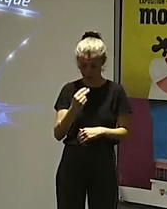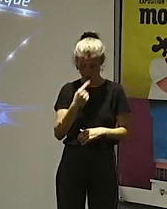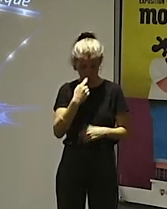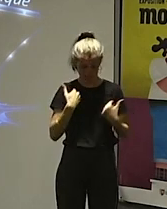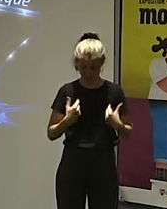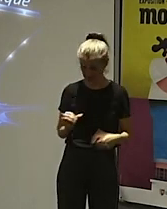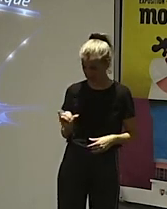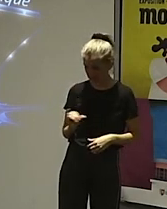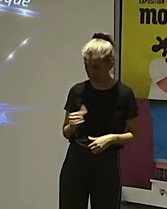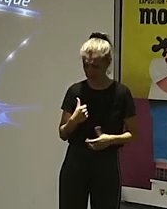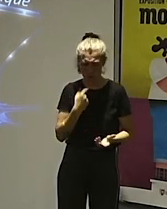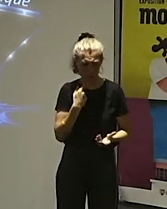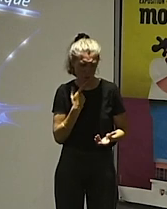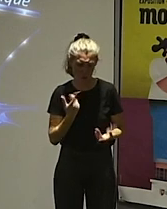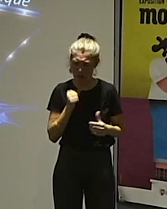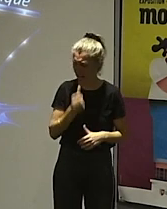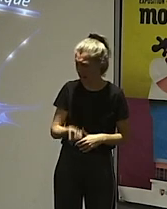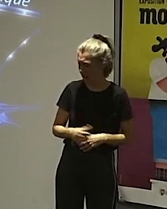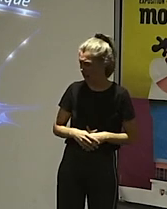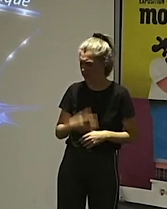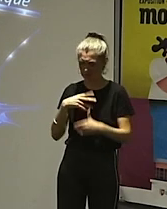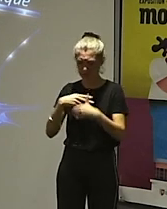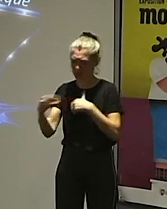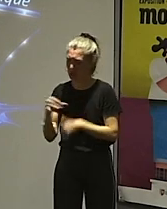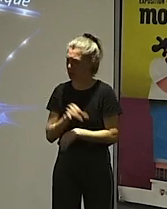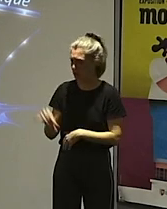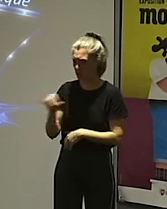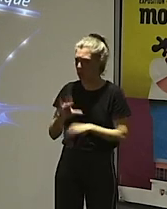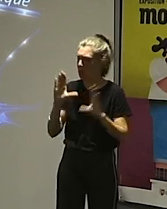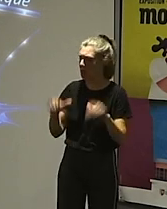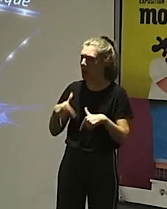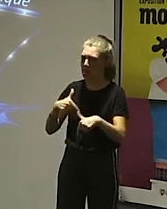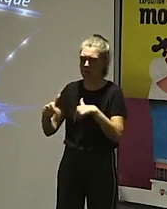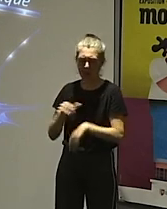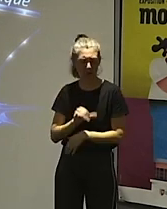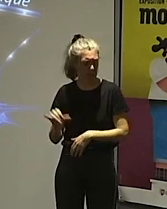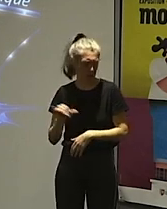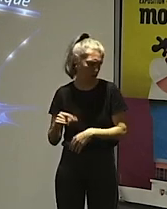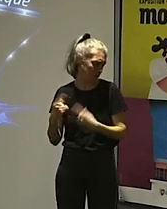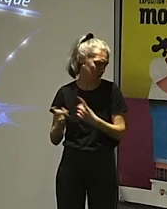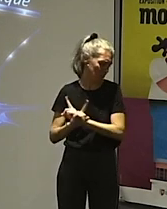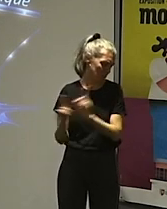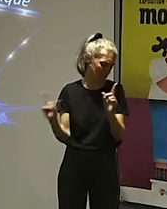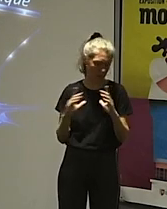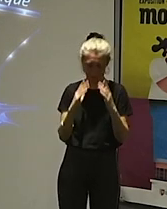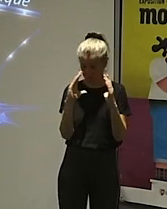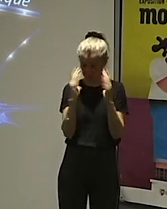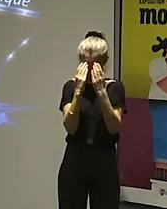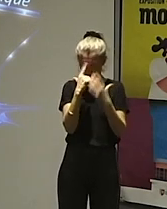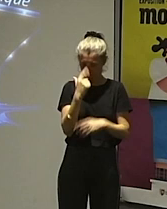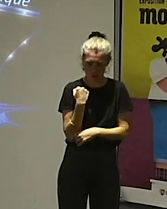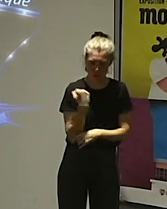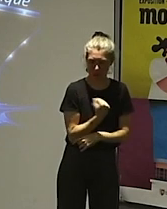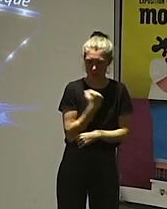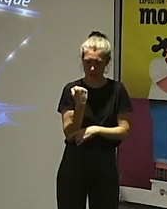plus. Je n'avais plus envie de rien. Je ne sortais plus même pour aller marcher. La solitude me pesait